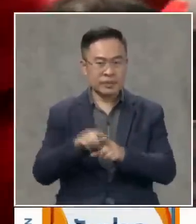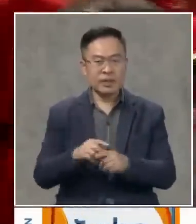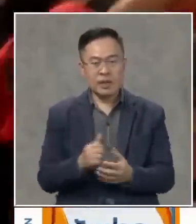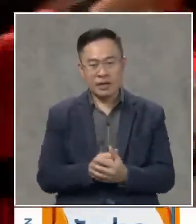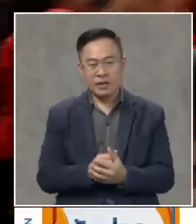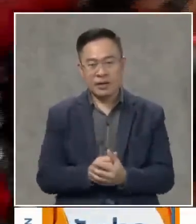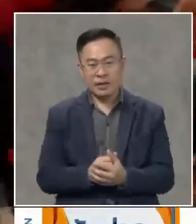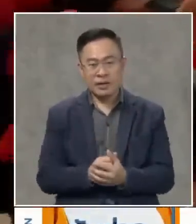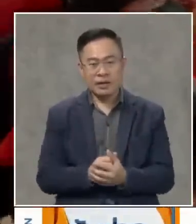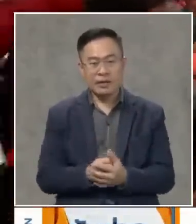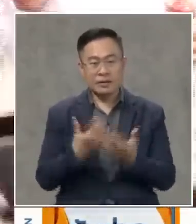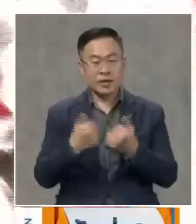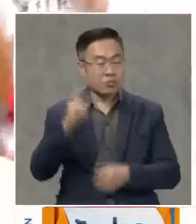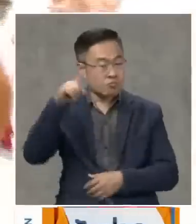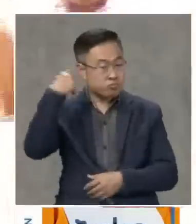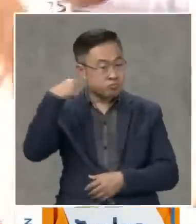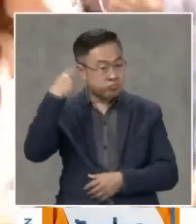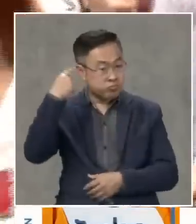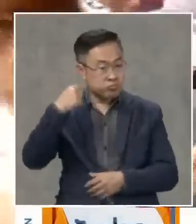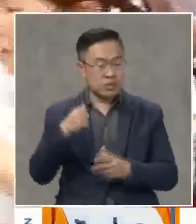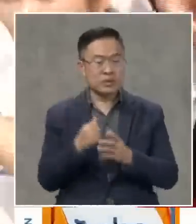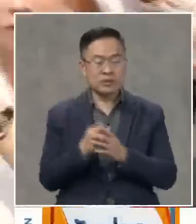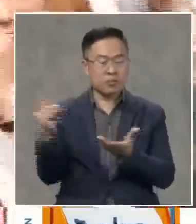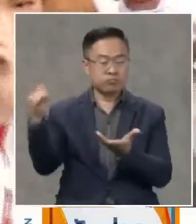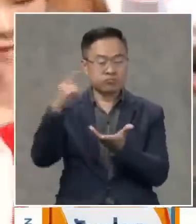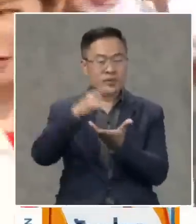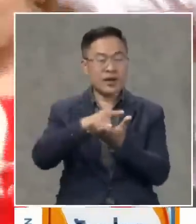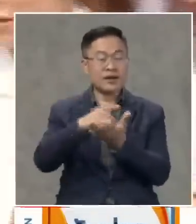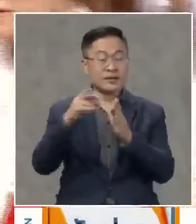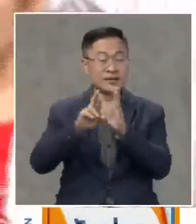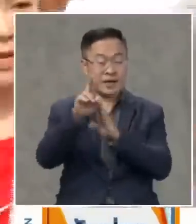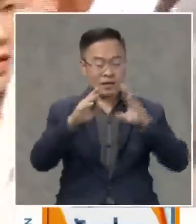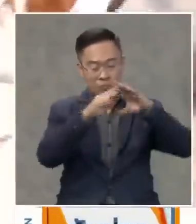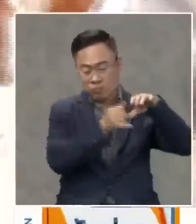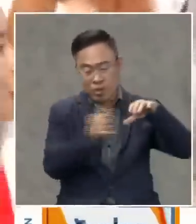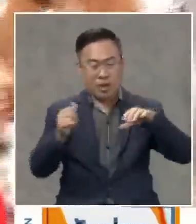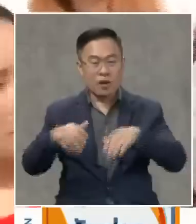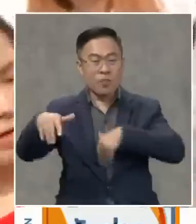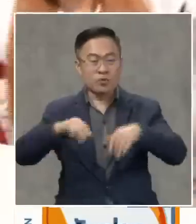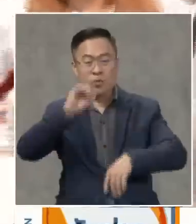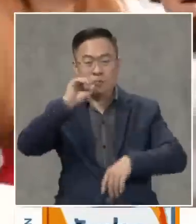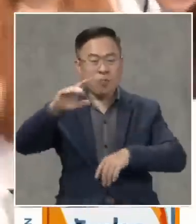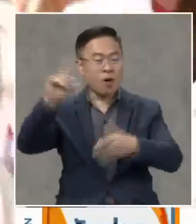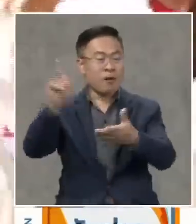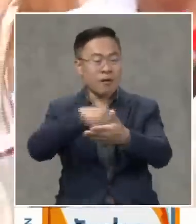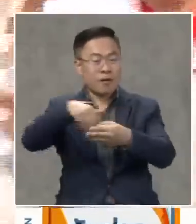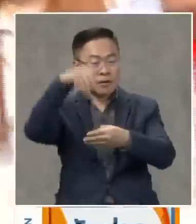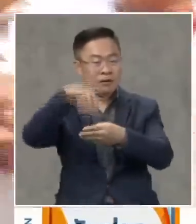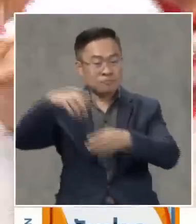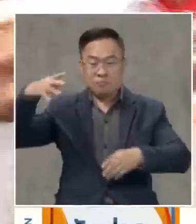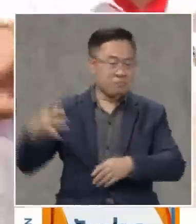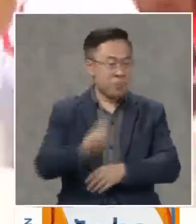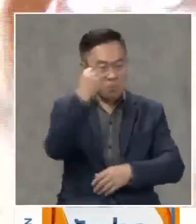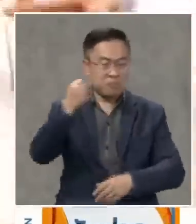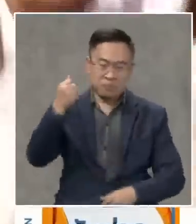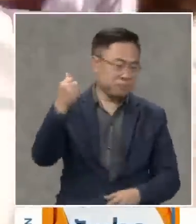คือจังหวะที่คุณอุ๊งอิ๊งเนี่ยออกมาจากอาคารผู้โดยสารขาออกมีชาวบ้านส่งเสียงเชียร์เลยแลนสไลด์ครอบครัวเพื่อไทยนะคะ